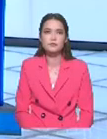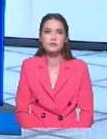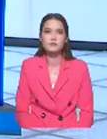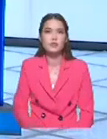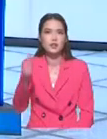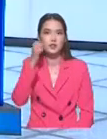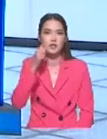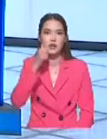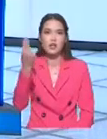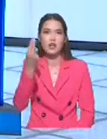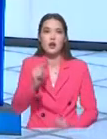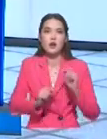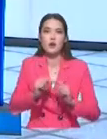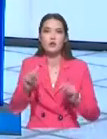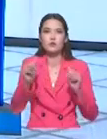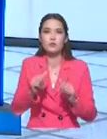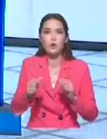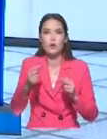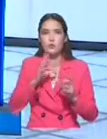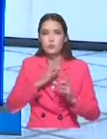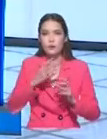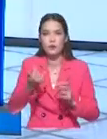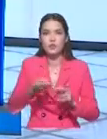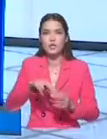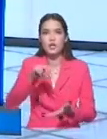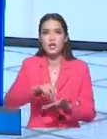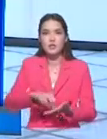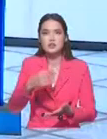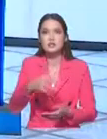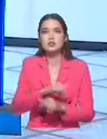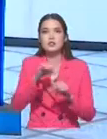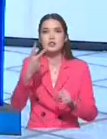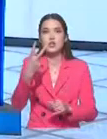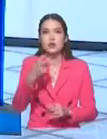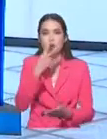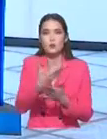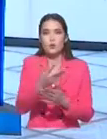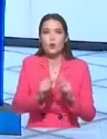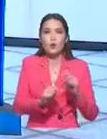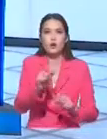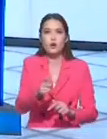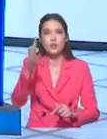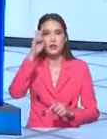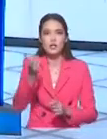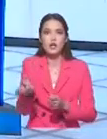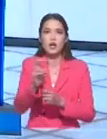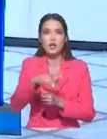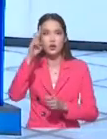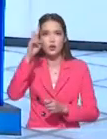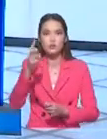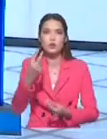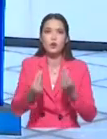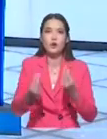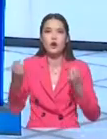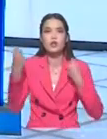Ерден Астанада отандастар форумы өтет. Оған қасу үшін қиыр-қиырдан 200-ге жуық қандасымыз келді. Бүгін олар ұлттық өнер мен